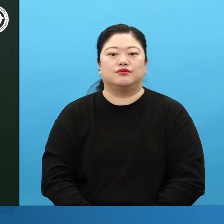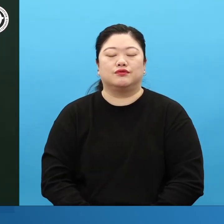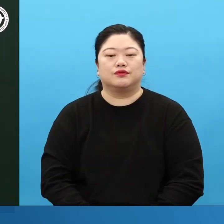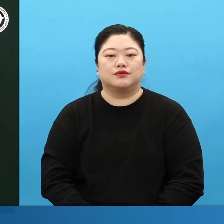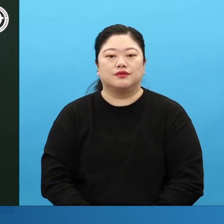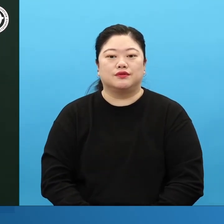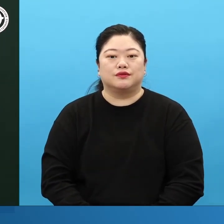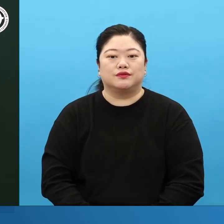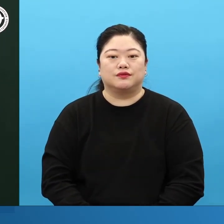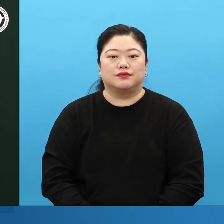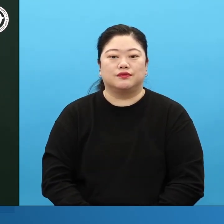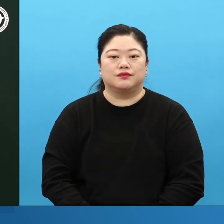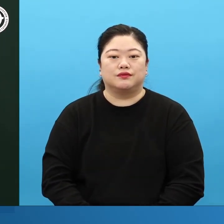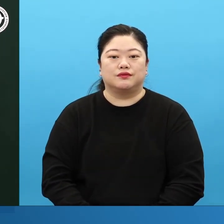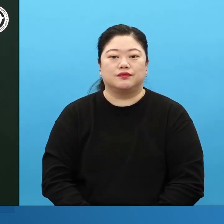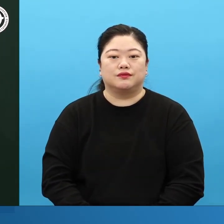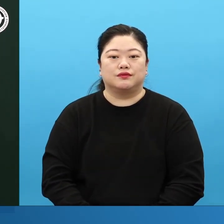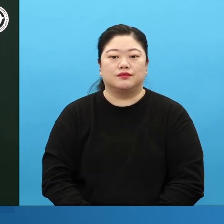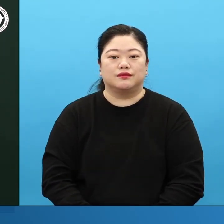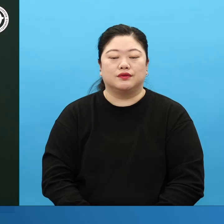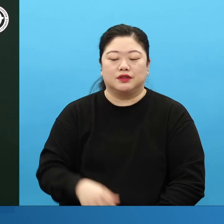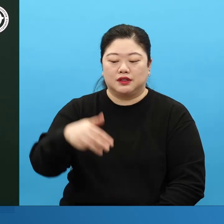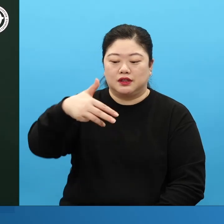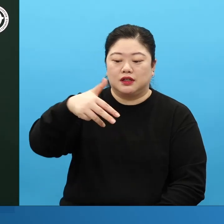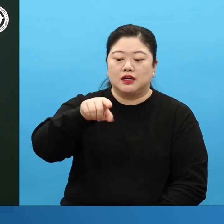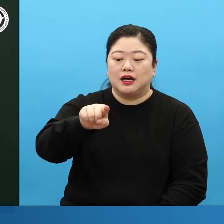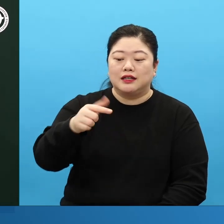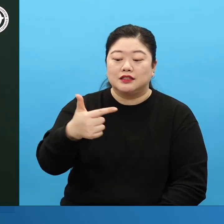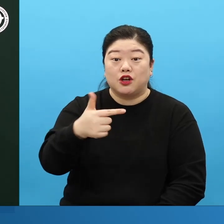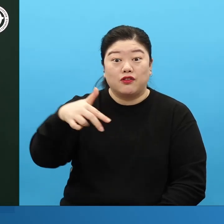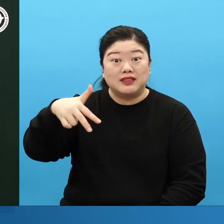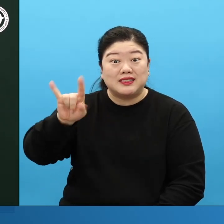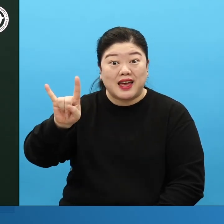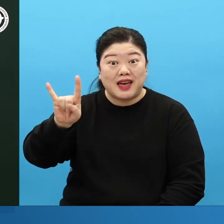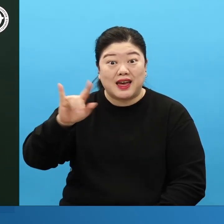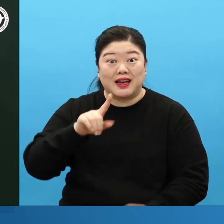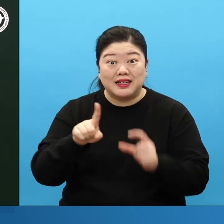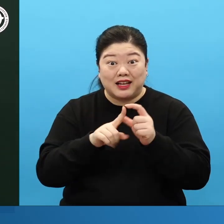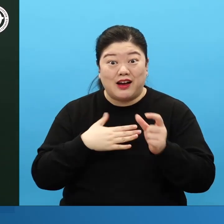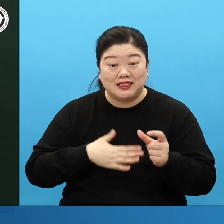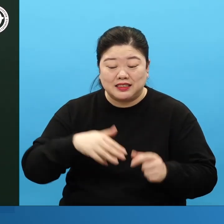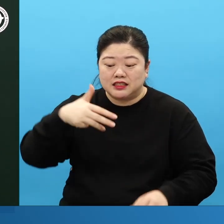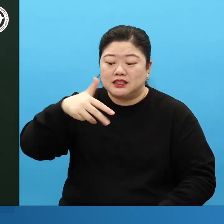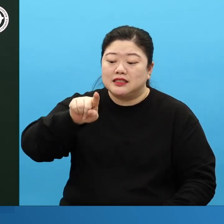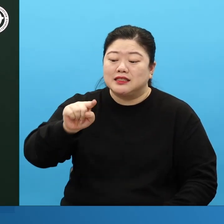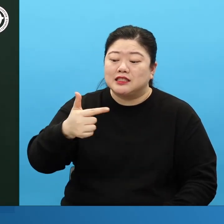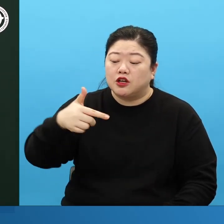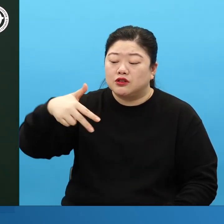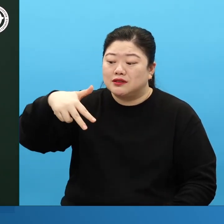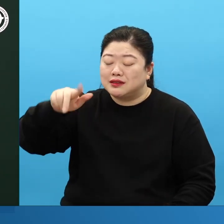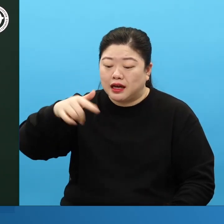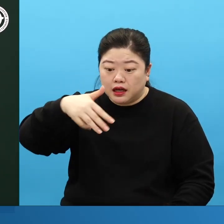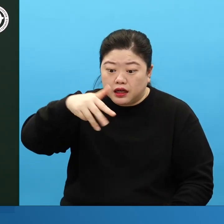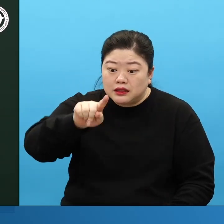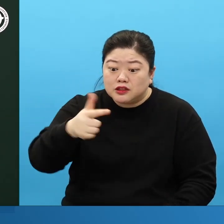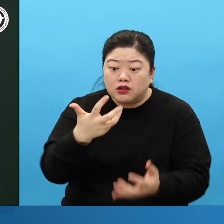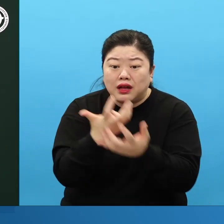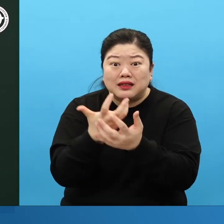천재성이 천이거는 하늘 천자예요. 위에서 내려오는 Por eso podemos ver que eso que se llama como genio es que viene del cielo, esa